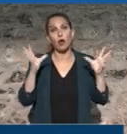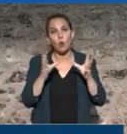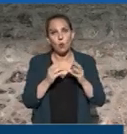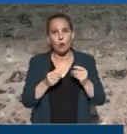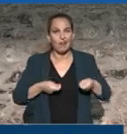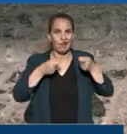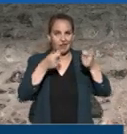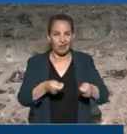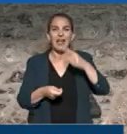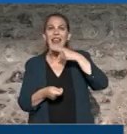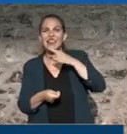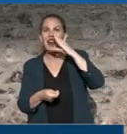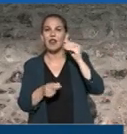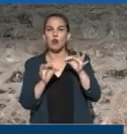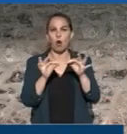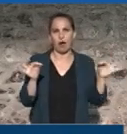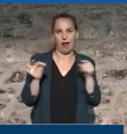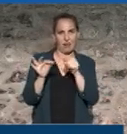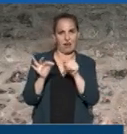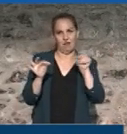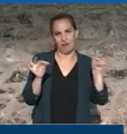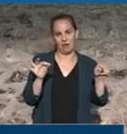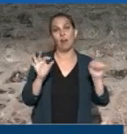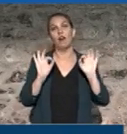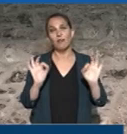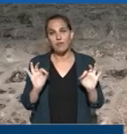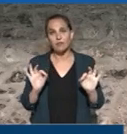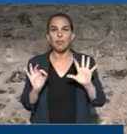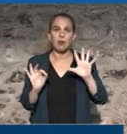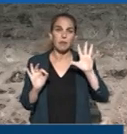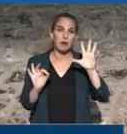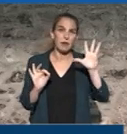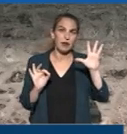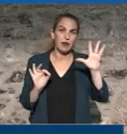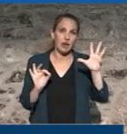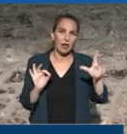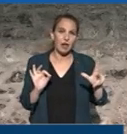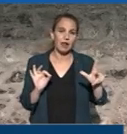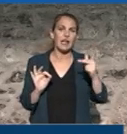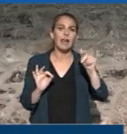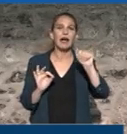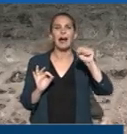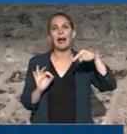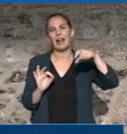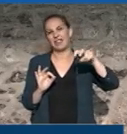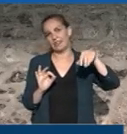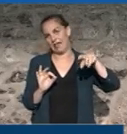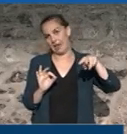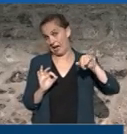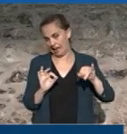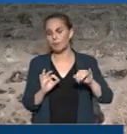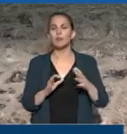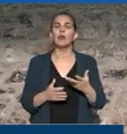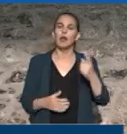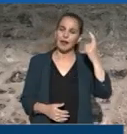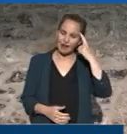κομμάτι Ηράκλειο-Χανιά με τις σχετικές προαιρέσεις για να φτάσει τελικά ο δρόμος μέχρι το Καστέλι. Κατανοώ ότι κάθε τοπική κοινότητα